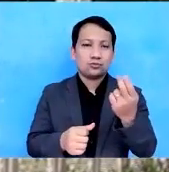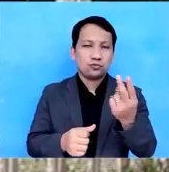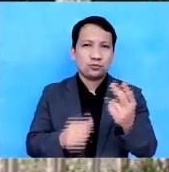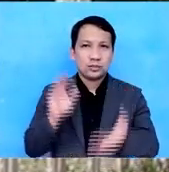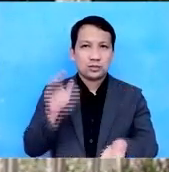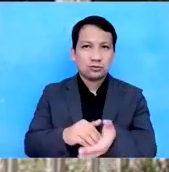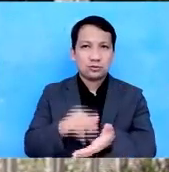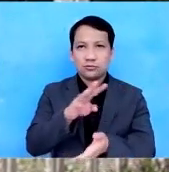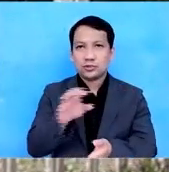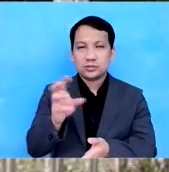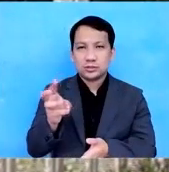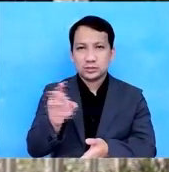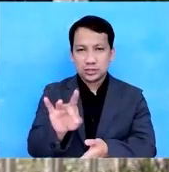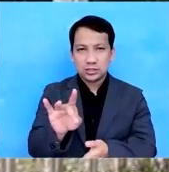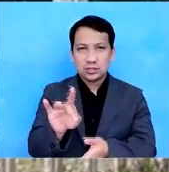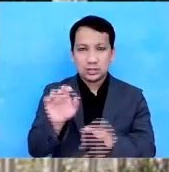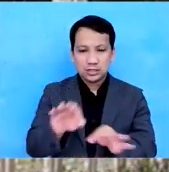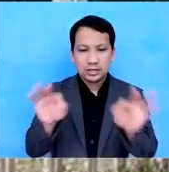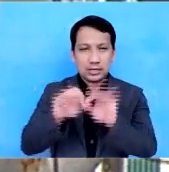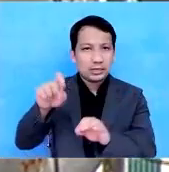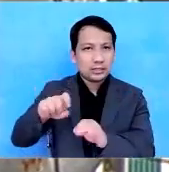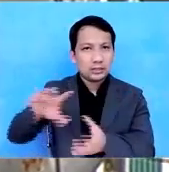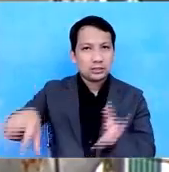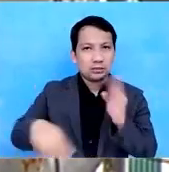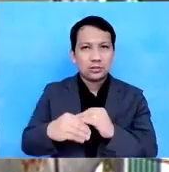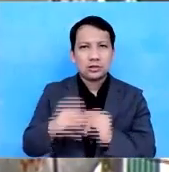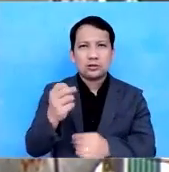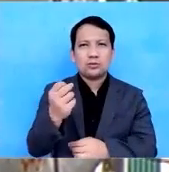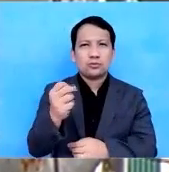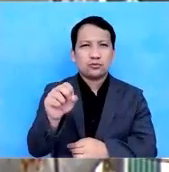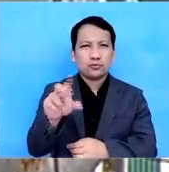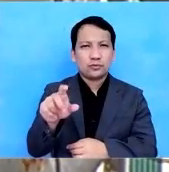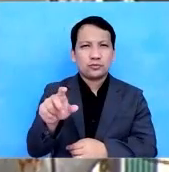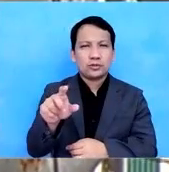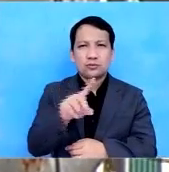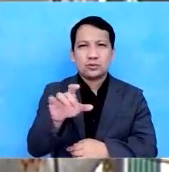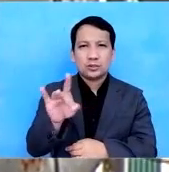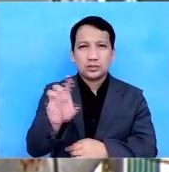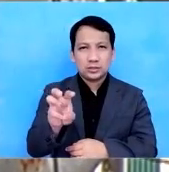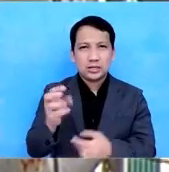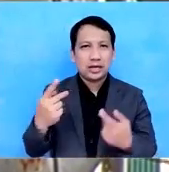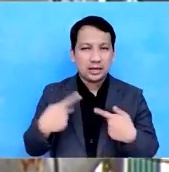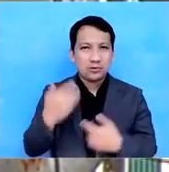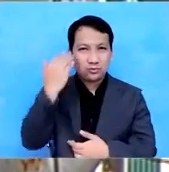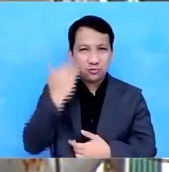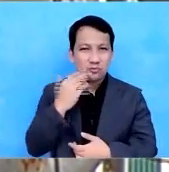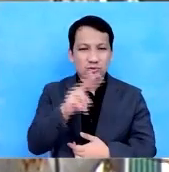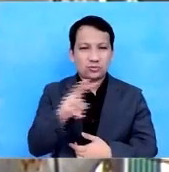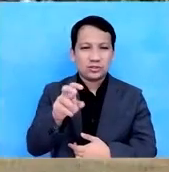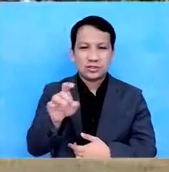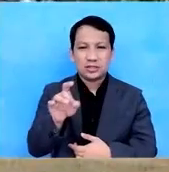12,468 megawatts ang inaasahang demand sa kuryente, pero 12,186 megawatts lang ang meron, kulang ng